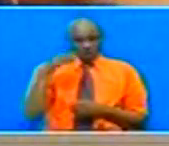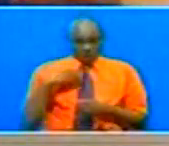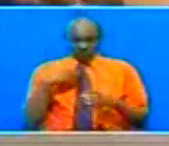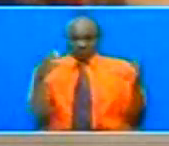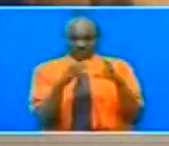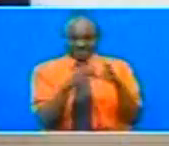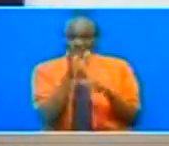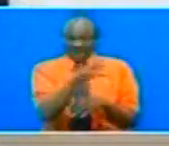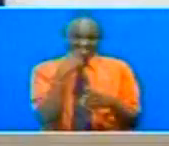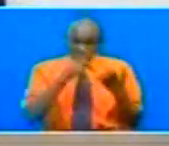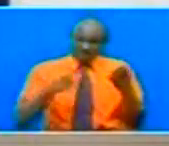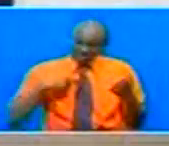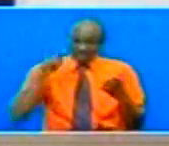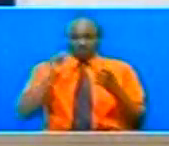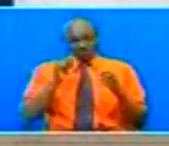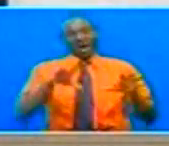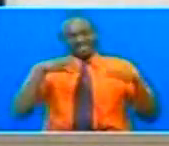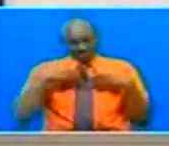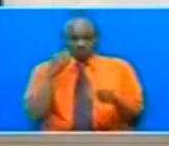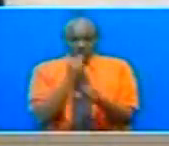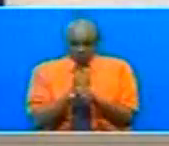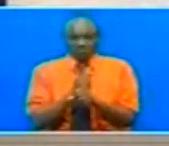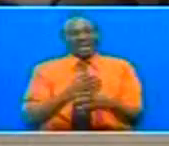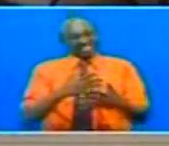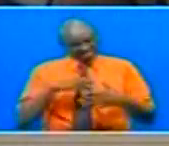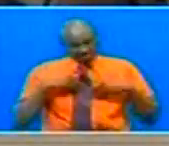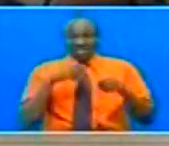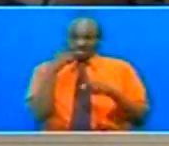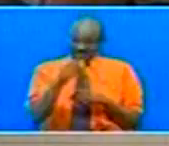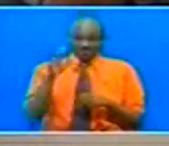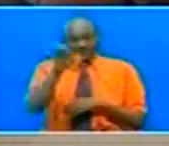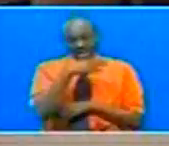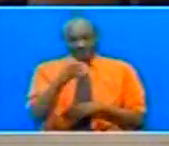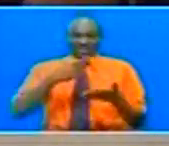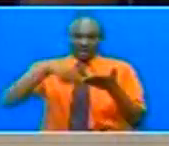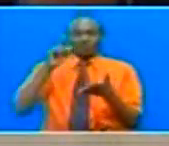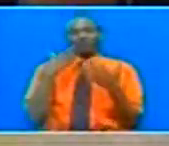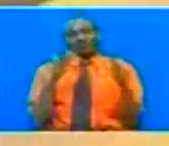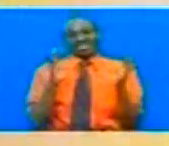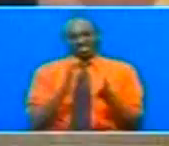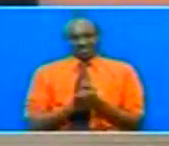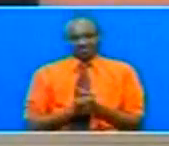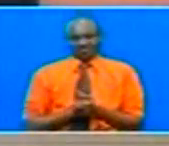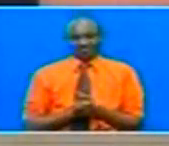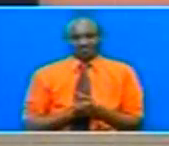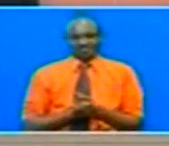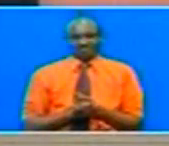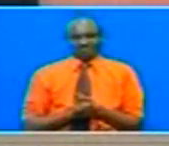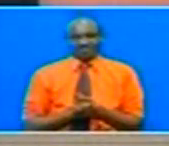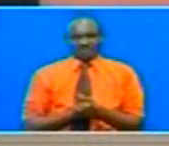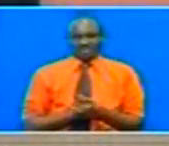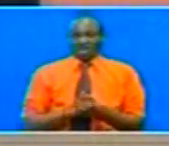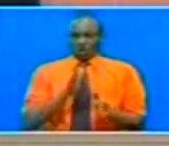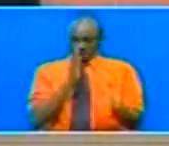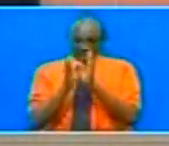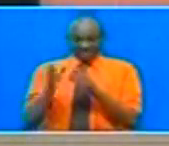chake akisema atapokea uteuzi kwa mikono miwili punde bunge litakapomuidhinisha. Yes, we organize for